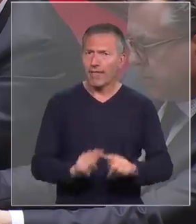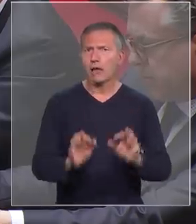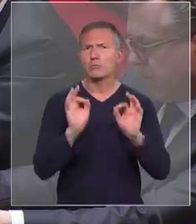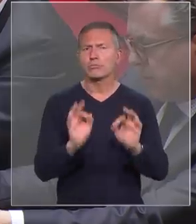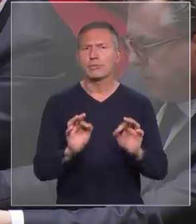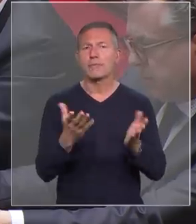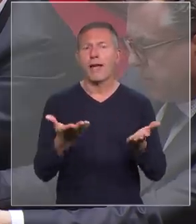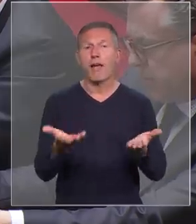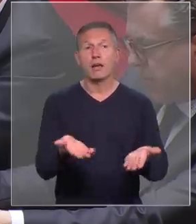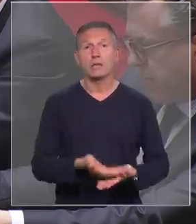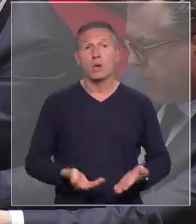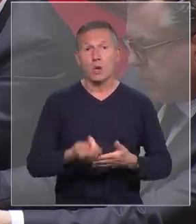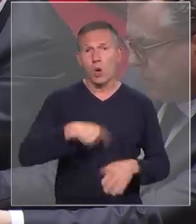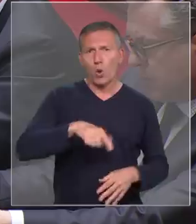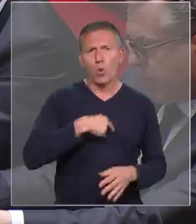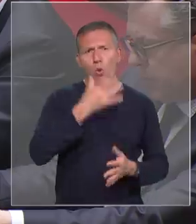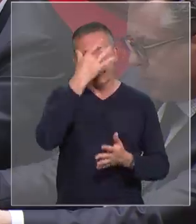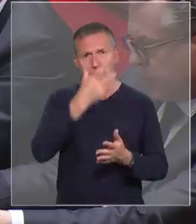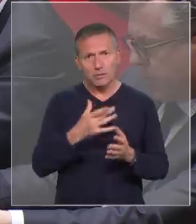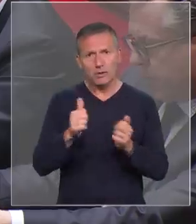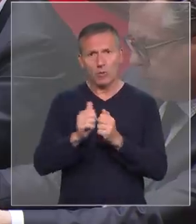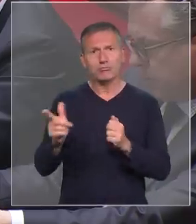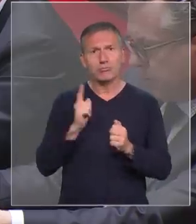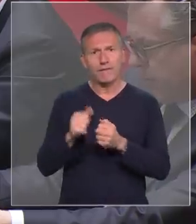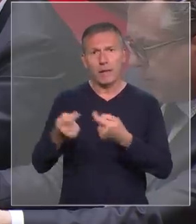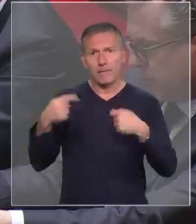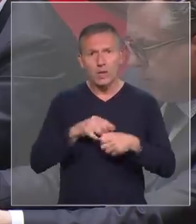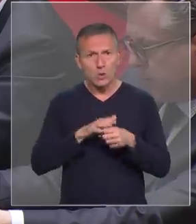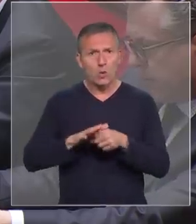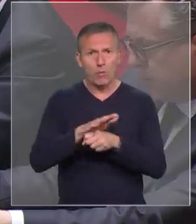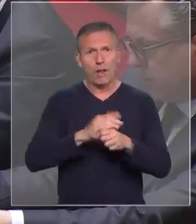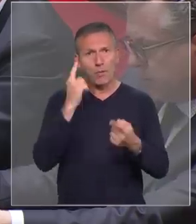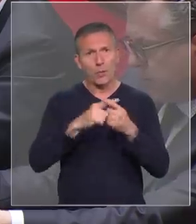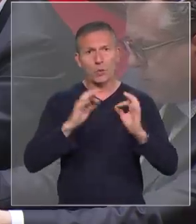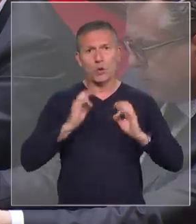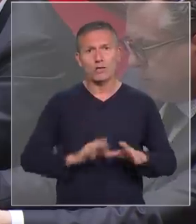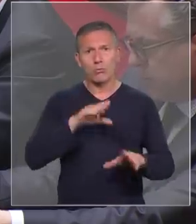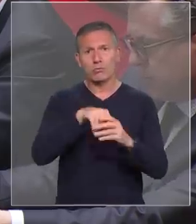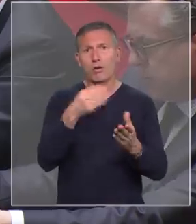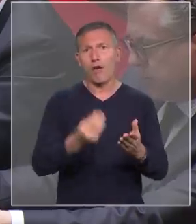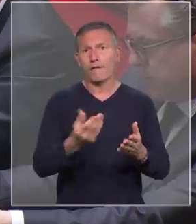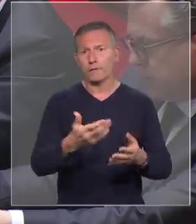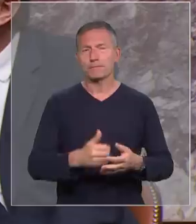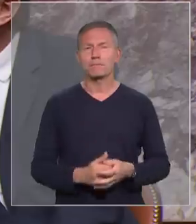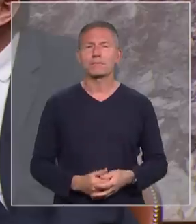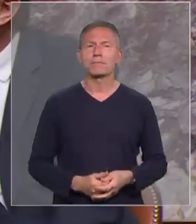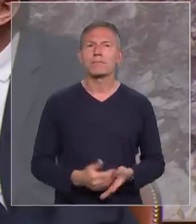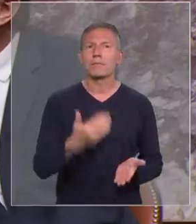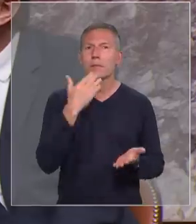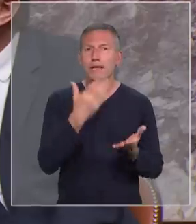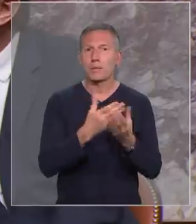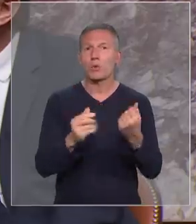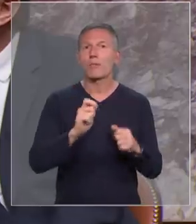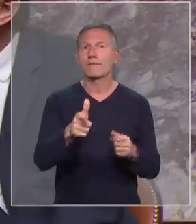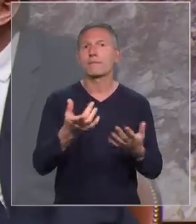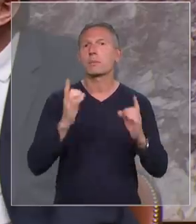en soit, notre détermination à la ministre et à moi-même est entière pour la scolarisation des 100 enfants. Merci beaucoup, monsieur le ministre, monsieur le